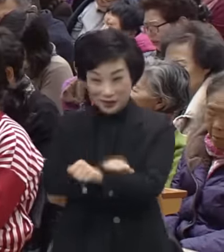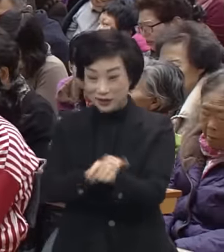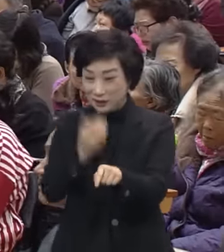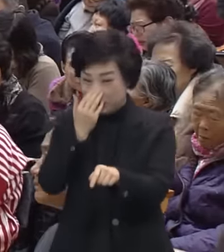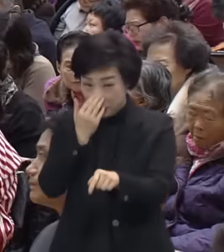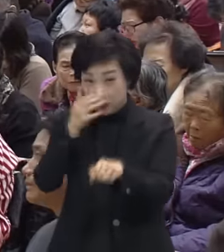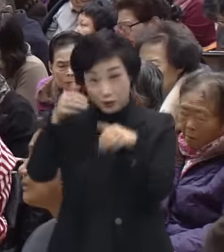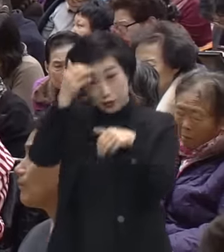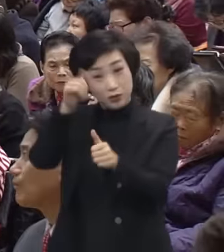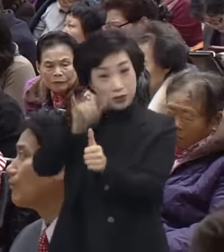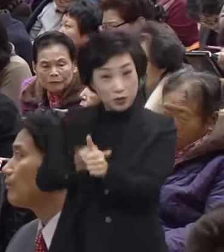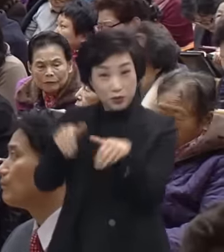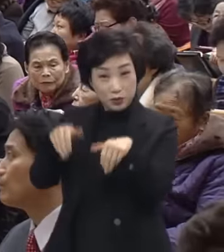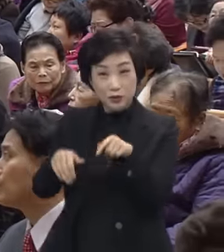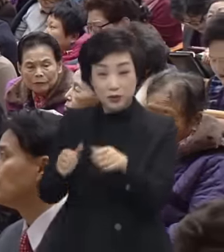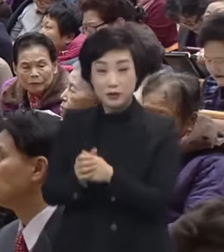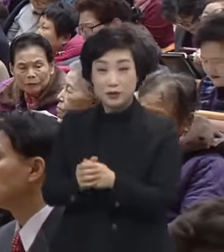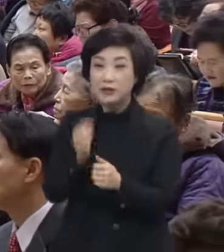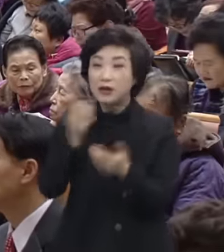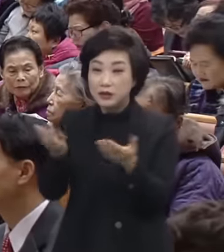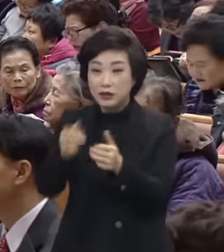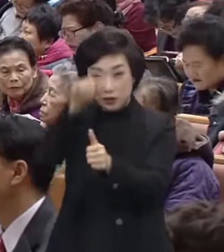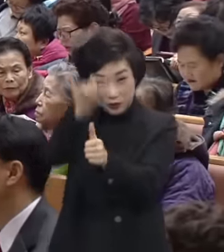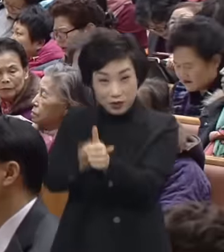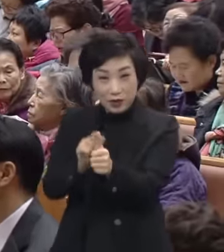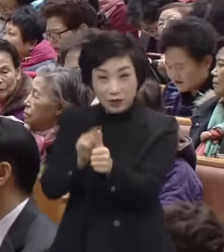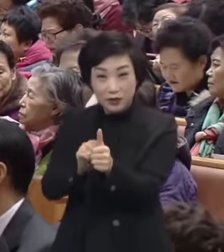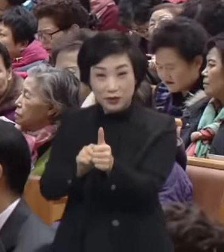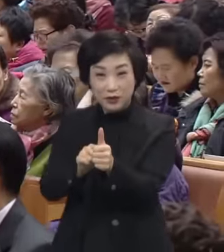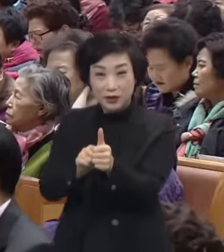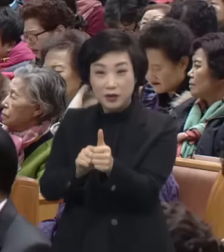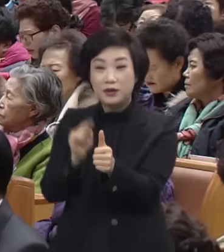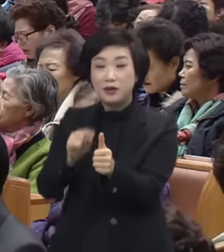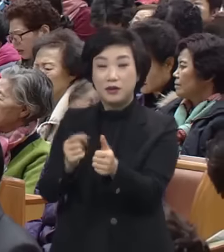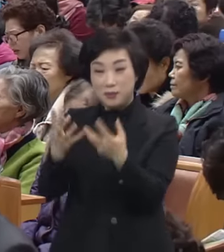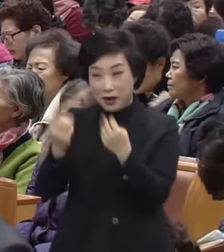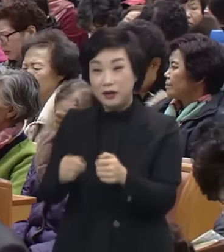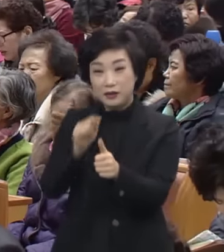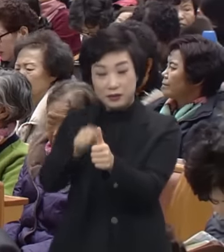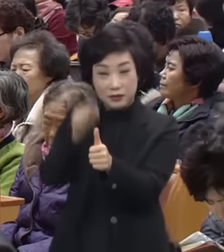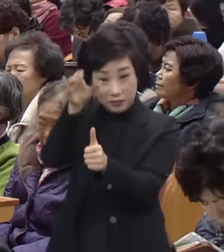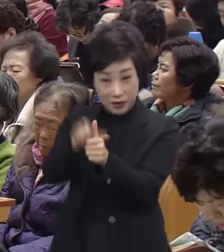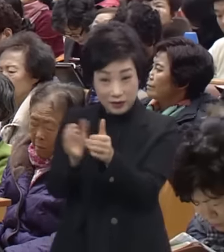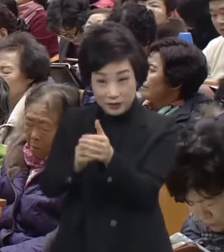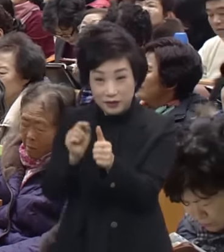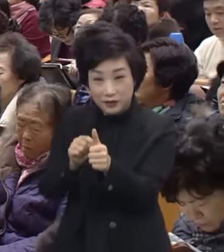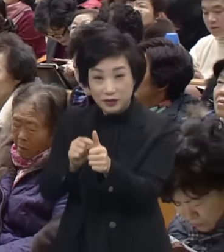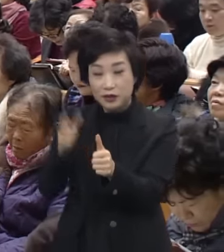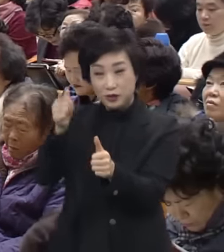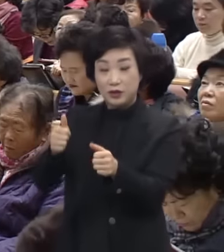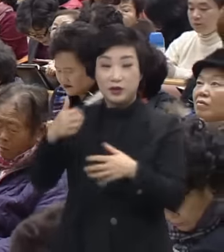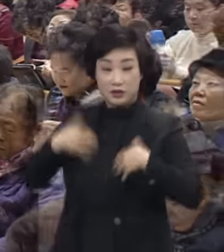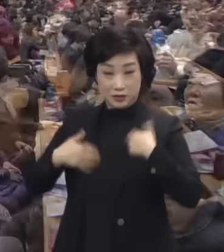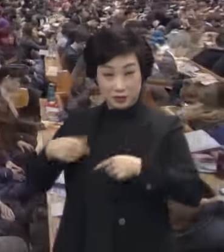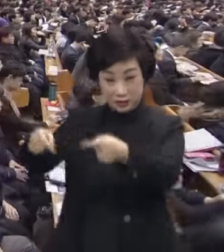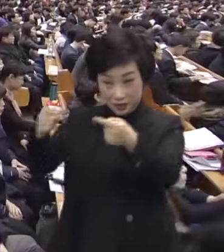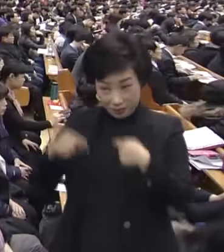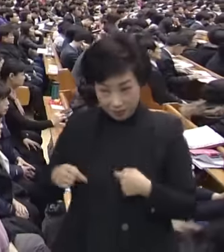착하고 충성된 종아 내가 작은 일에 충성하였음에 내가 많은 것으로 내게 맡기리니 내 주인의